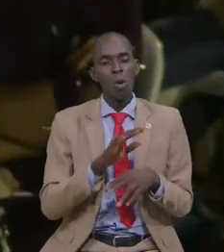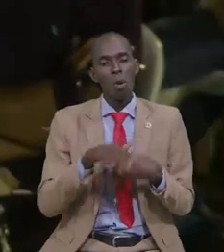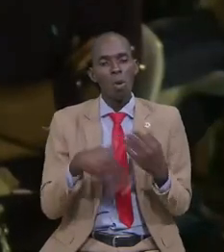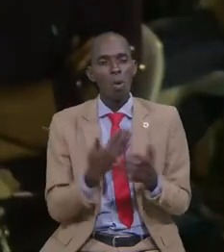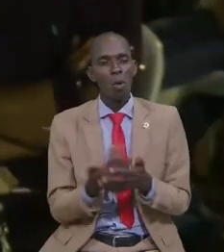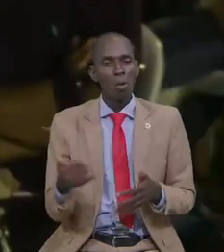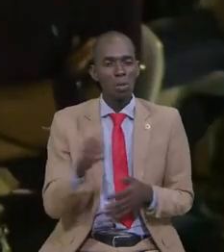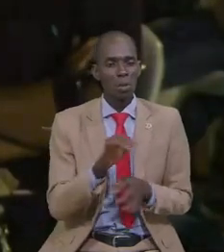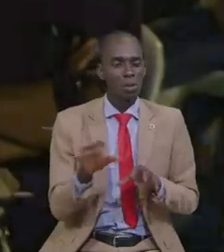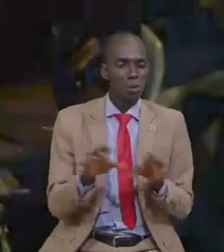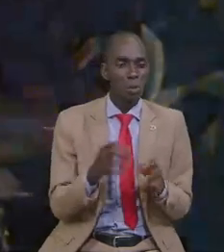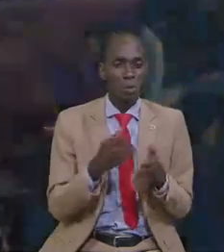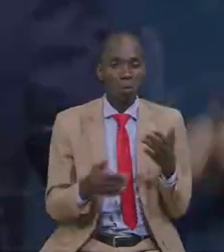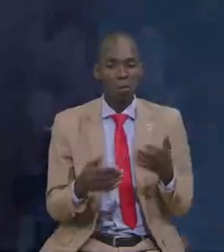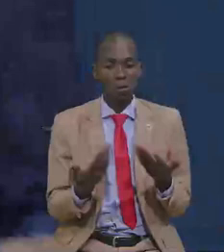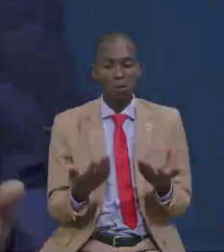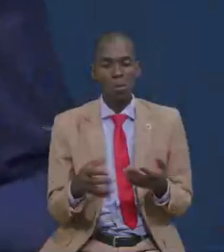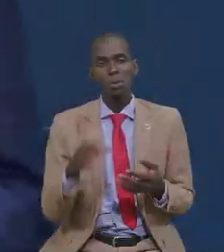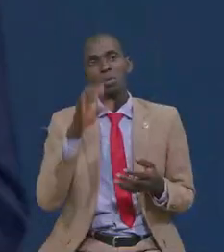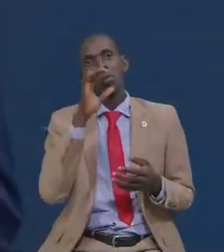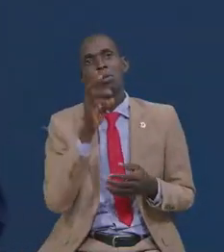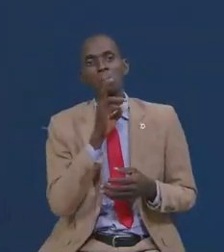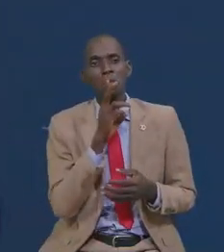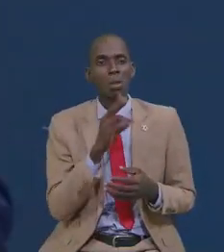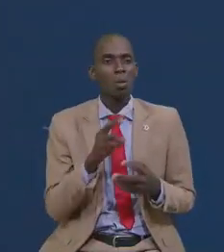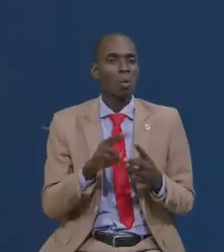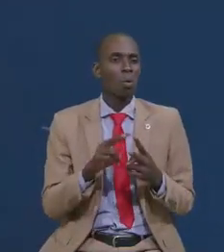vie. Tout ce qu'ils font, que ce soit ce que